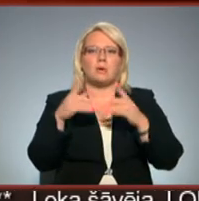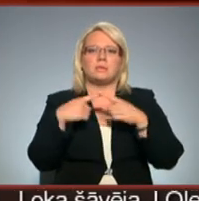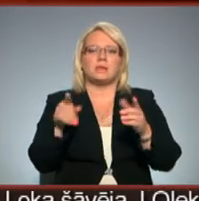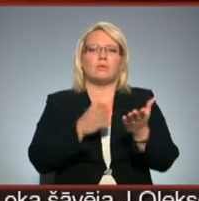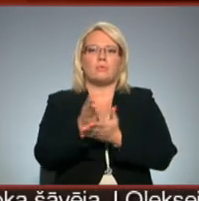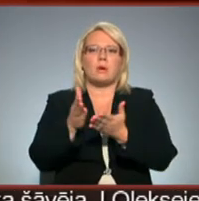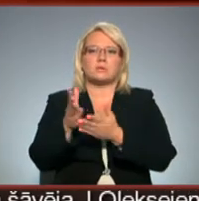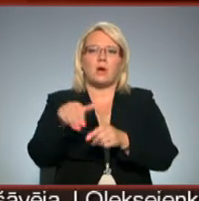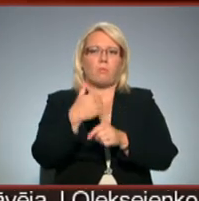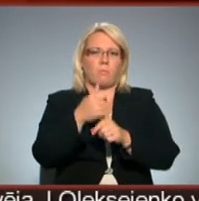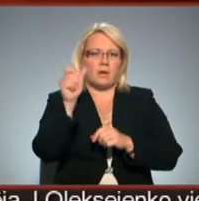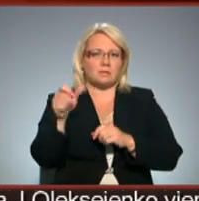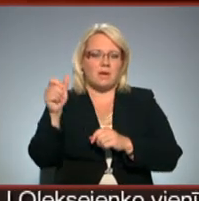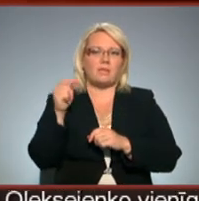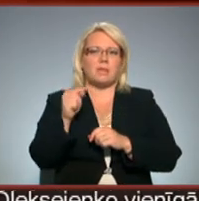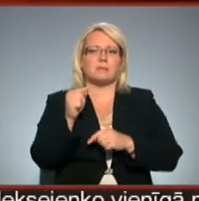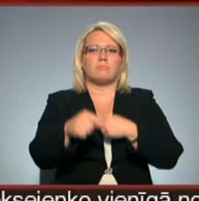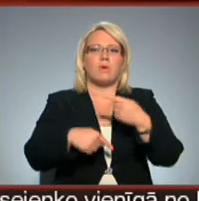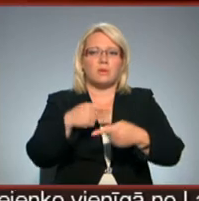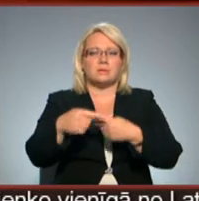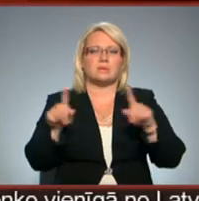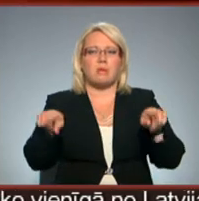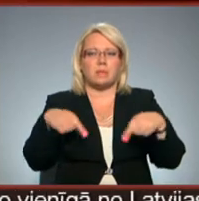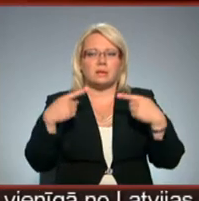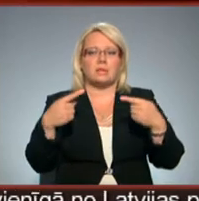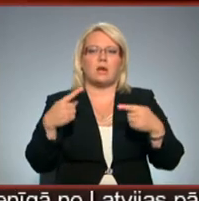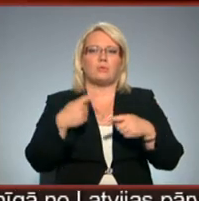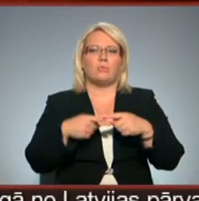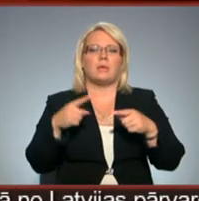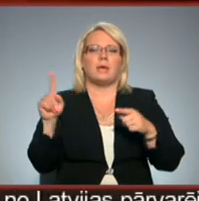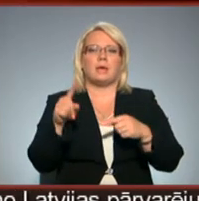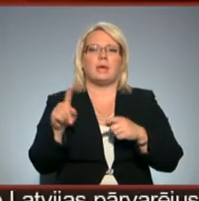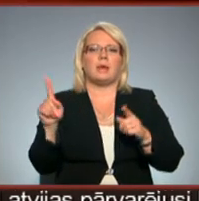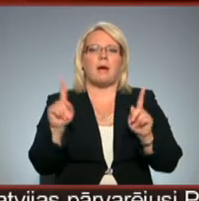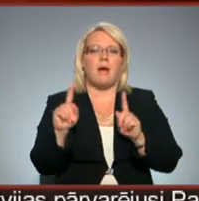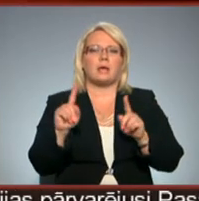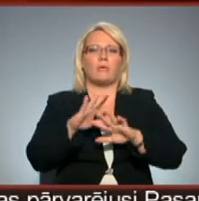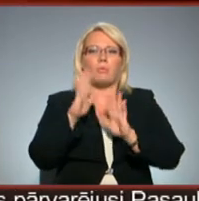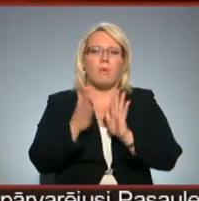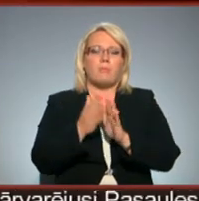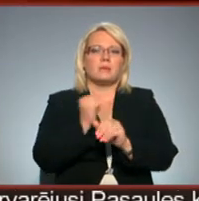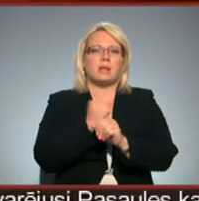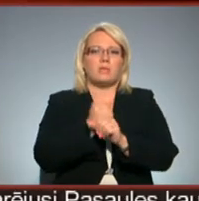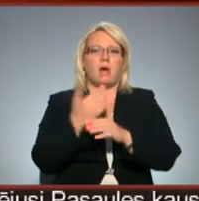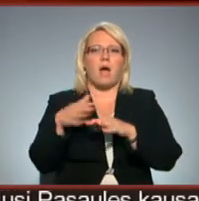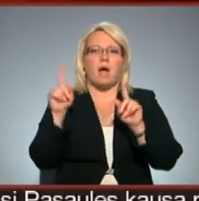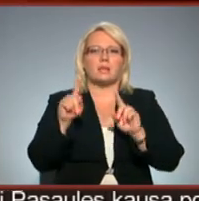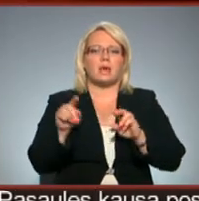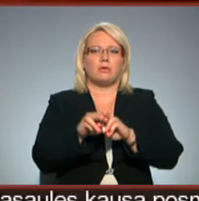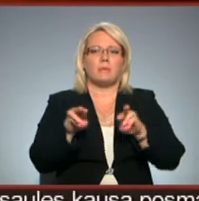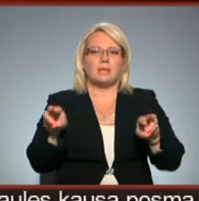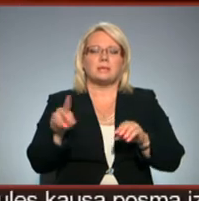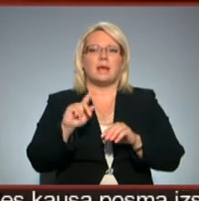nozaru pārstāvi. Tas process attīstās un ir arī jau kopā strādājot ar ārlietu ministri,